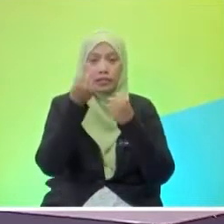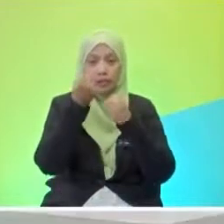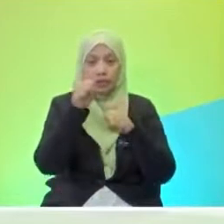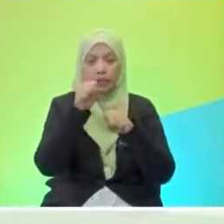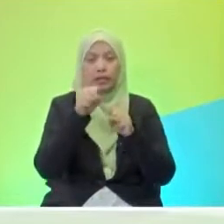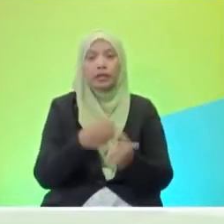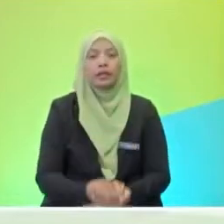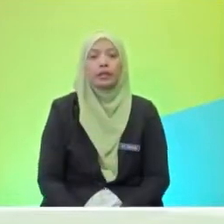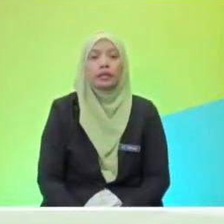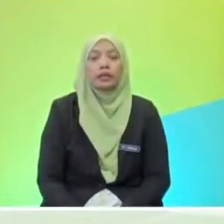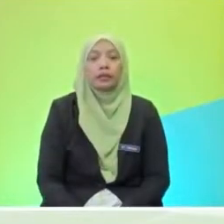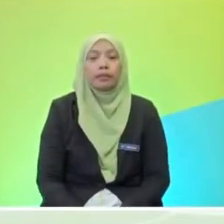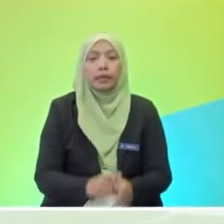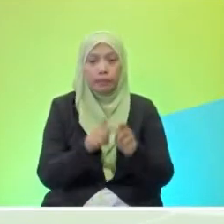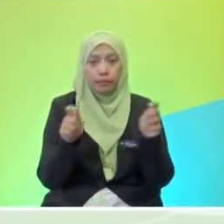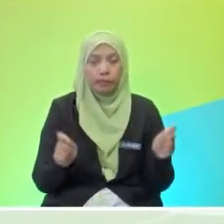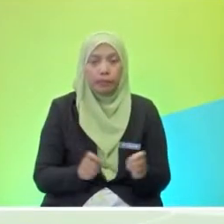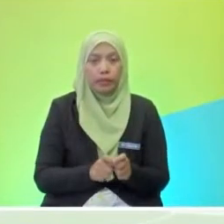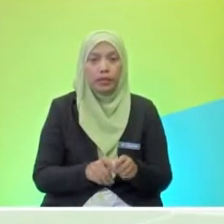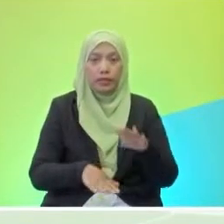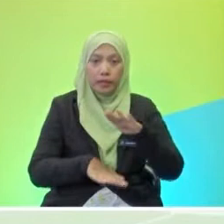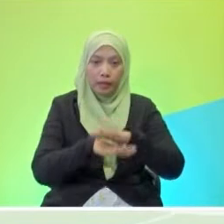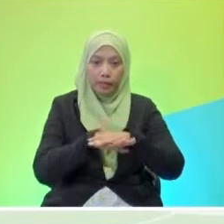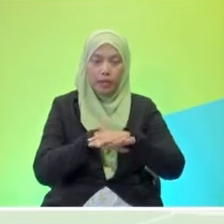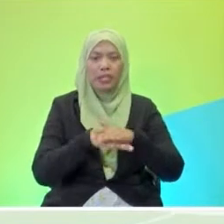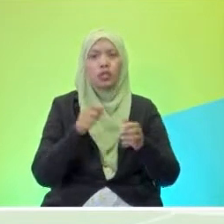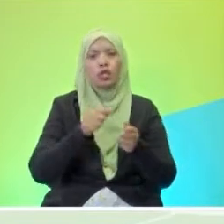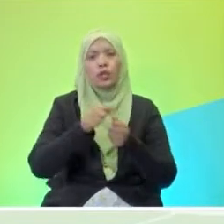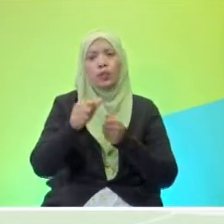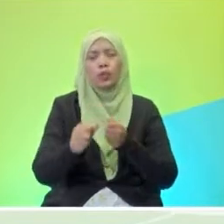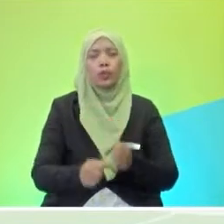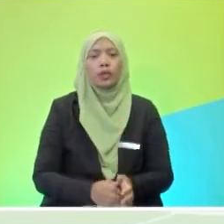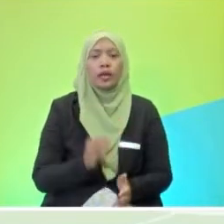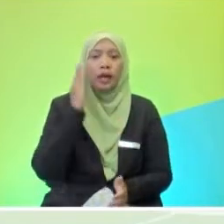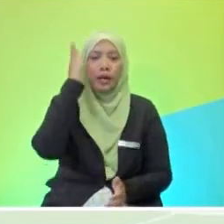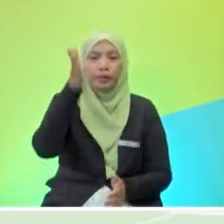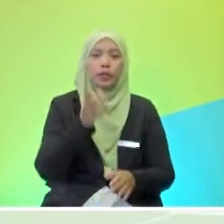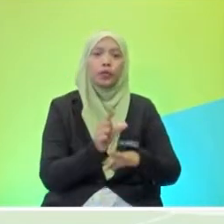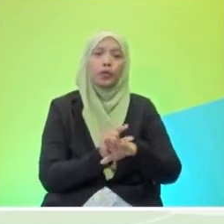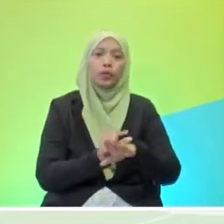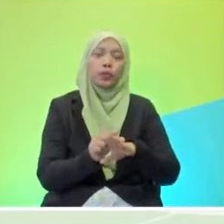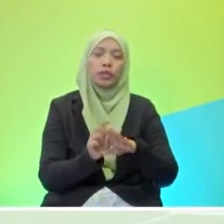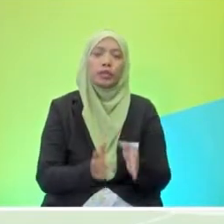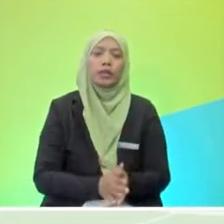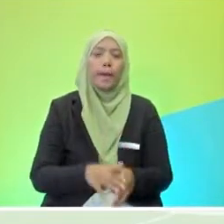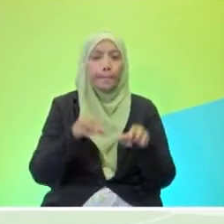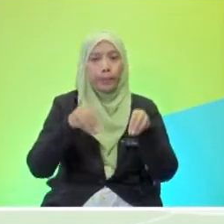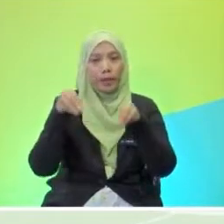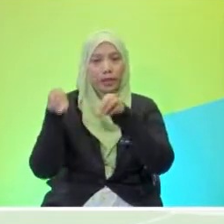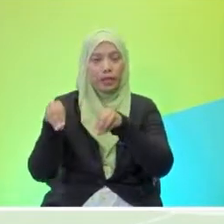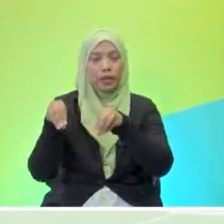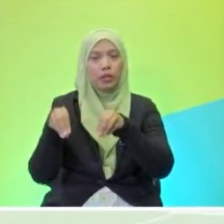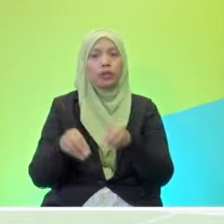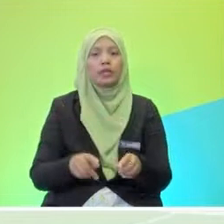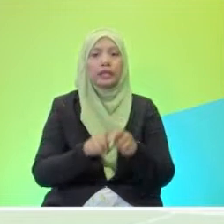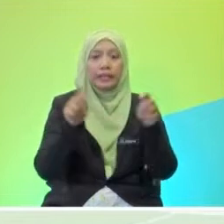Penjaraan dengan tapak pelupusan terlalu jauh jadi dia akan guna dia akan pindahkan dulu ke